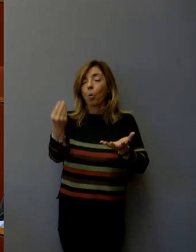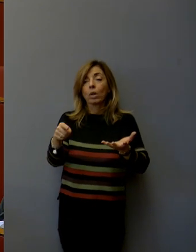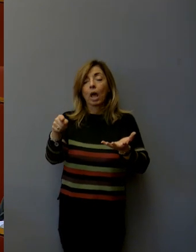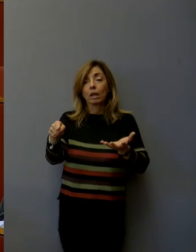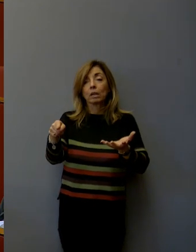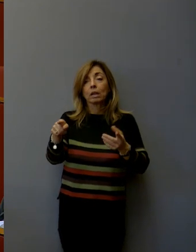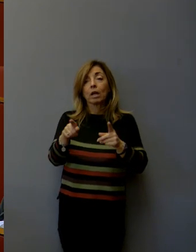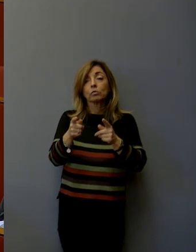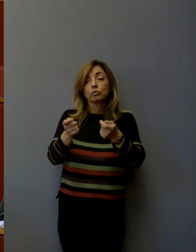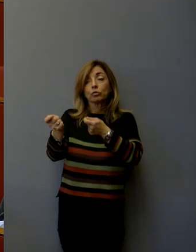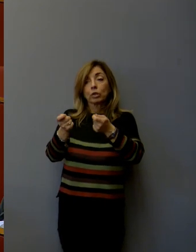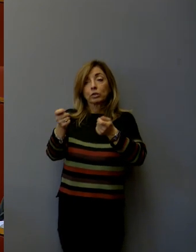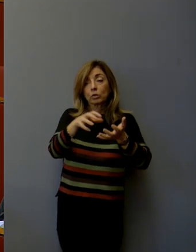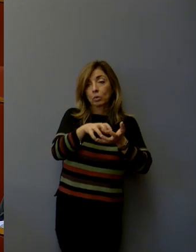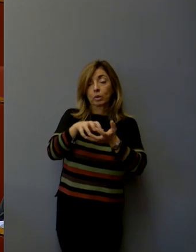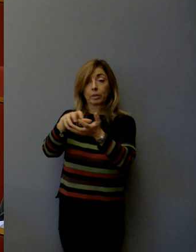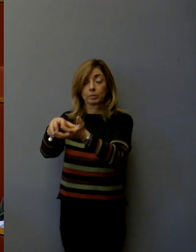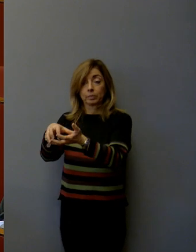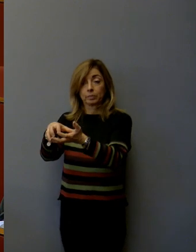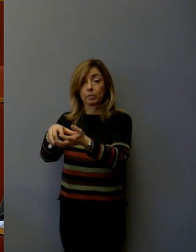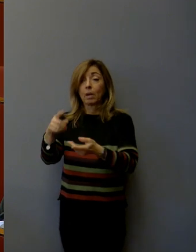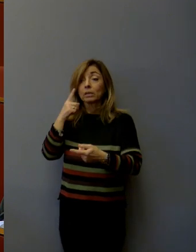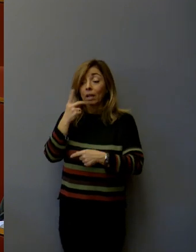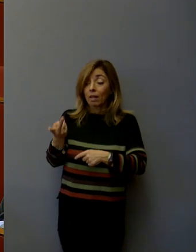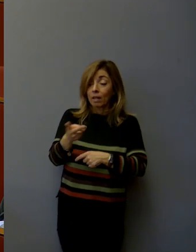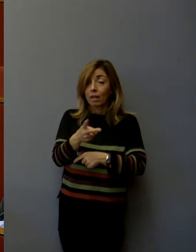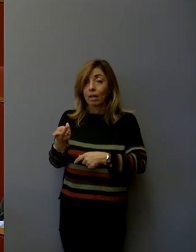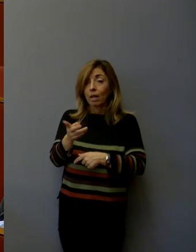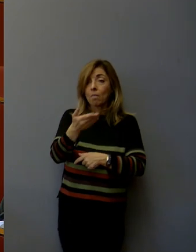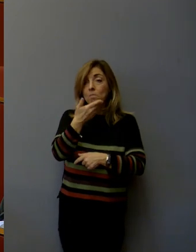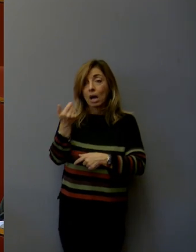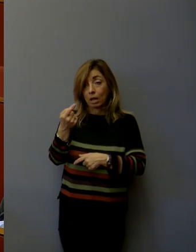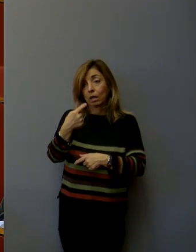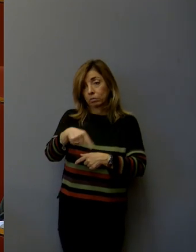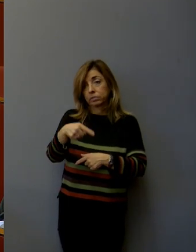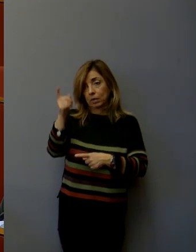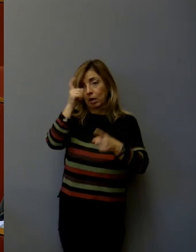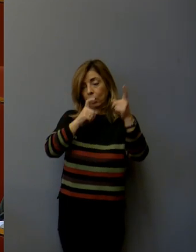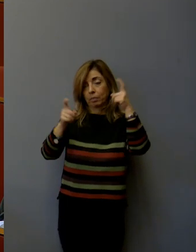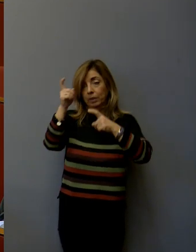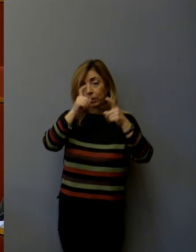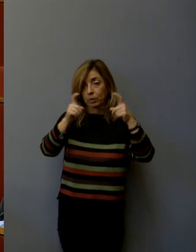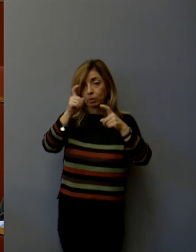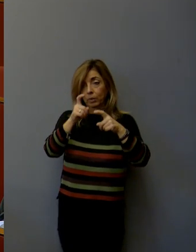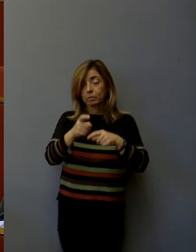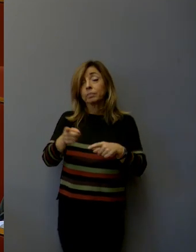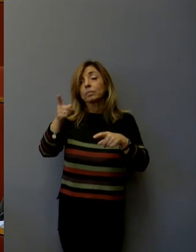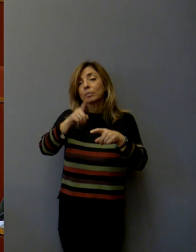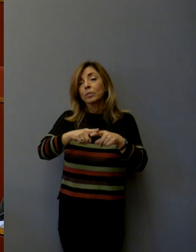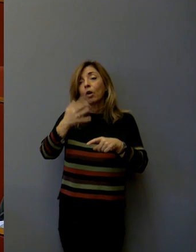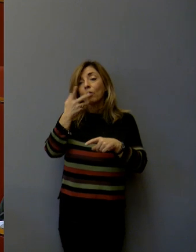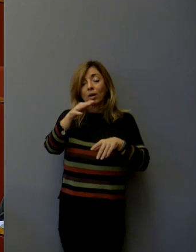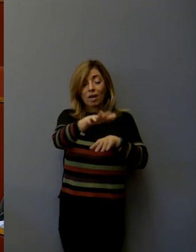ma se non c'è né l'uno e nell'altro la situazione mi preoccupa e poi per esempio in generale Vorrei una progettualità per